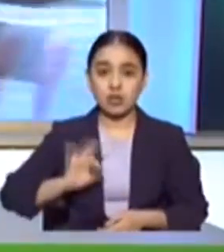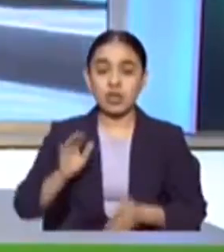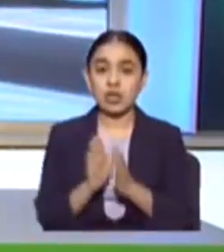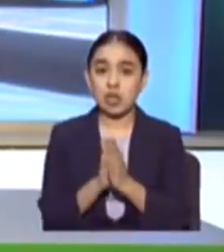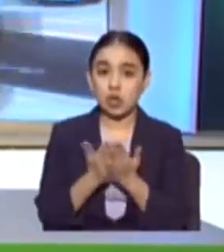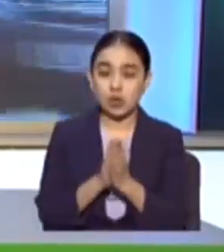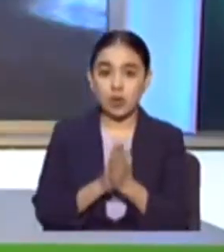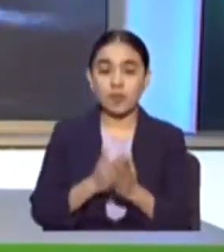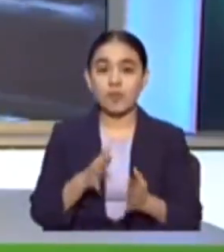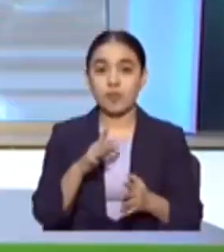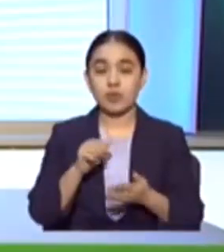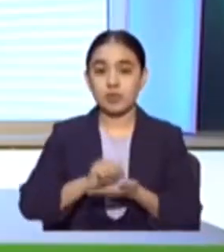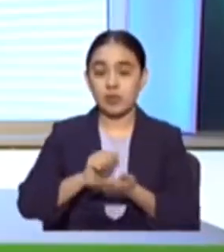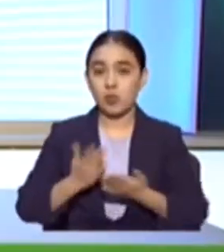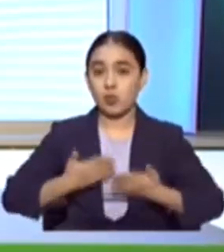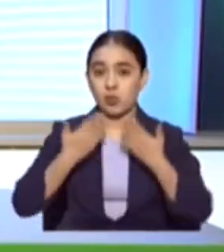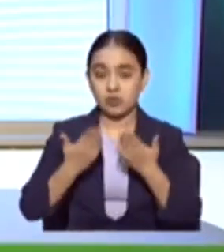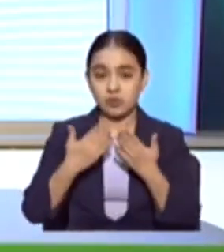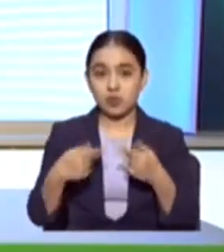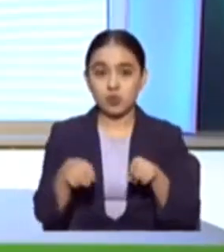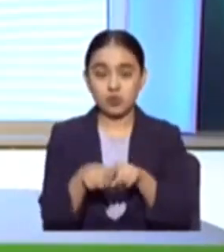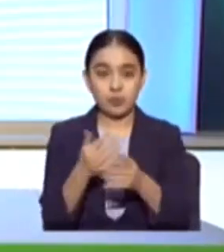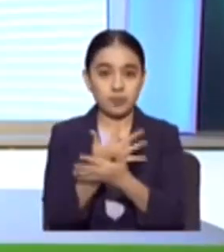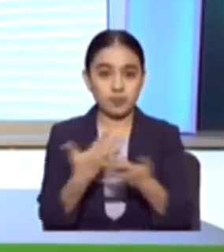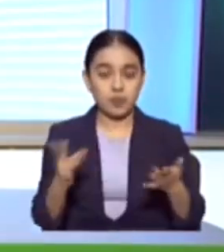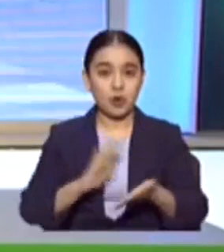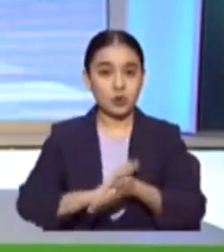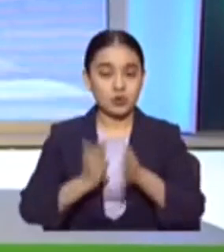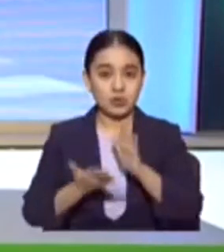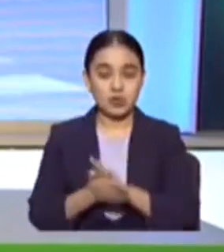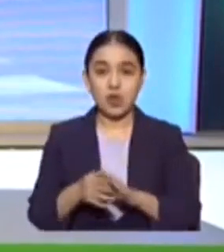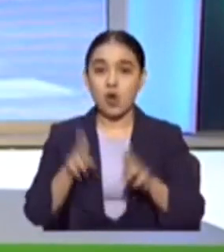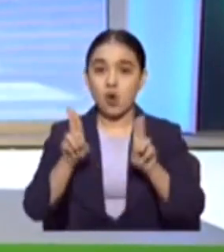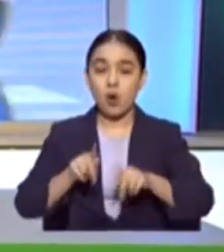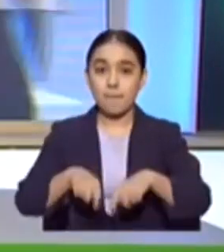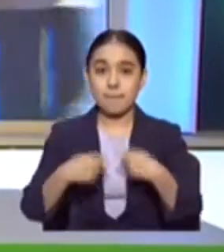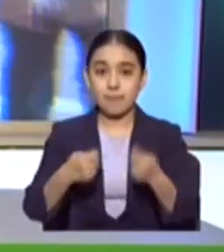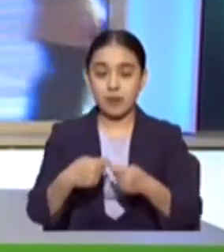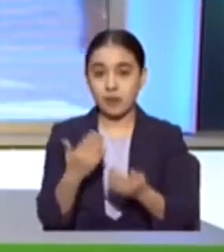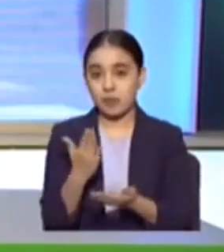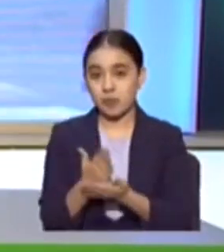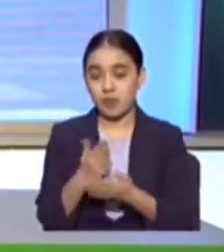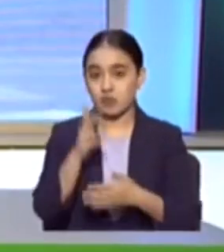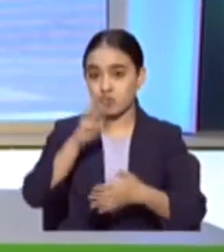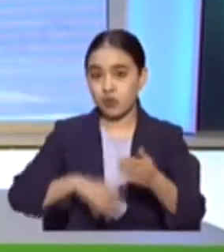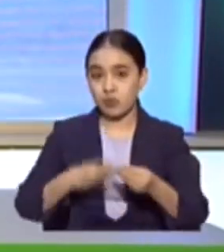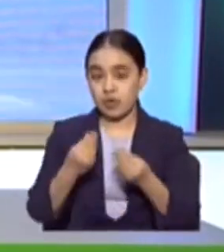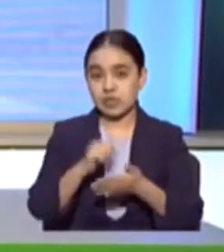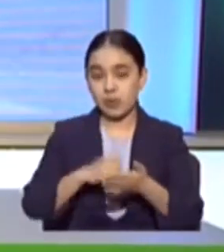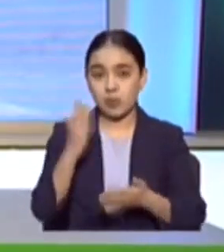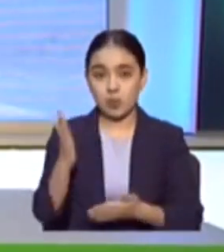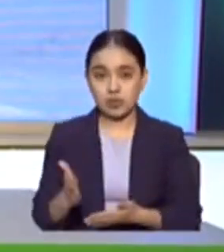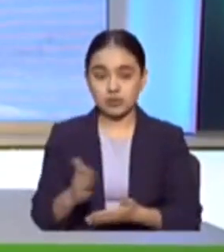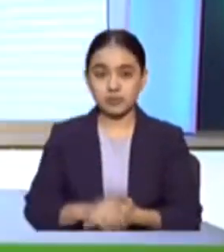kitoblarni yoki davriy nashrlarni o'qishi va shu kabi qator holatlarda qoida buzilishi ma'lum miqdorda jarima solinishiga sabab